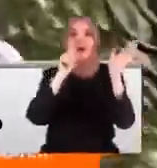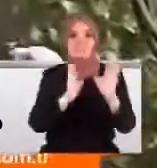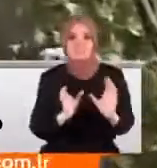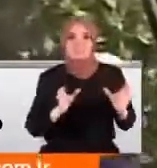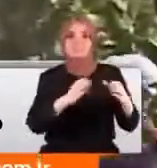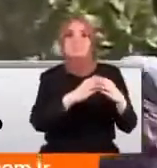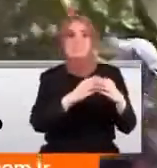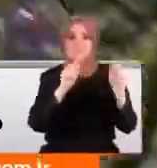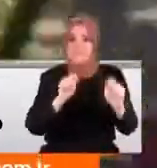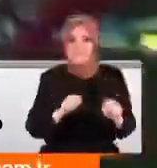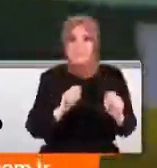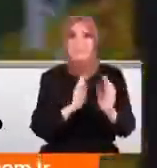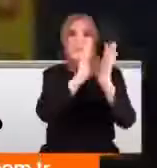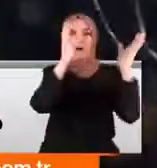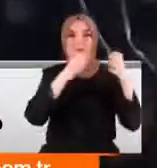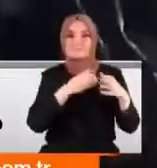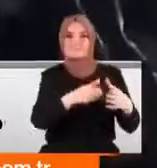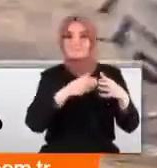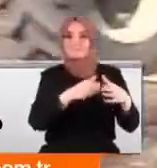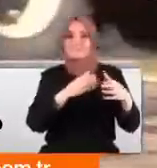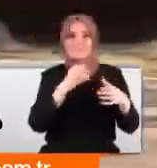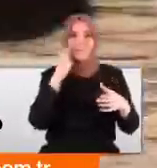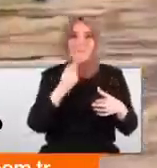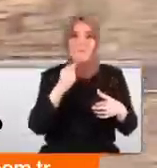sallayarak o zeytinlerin yere dökülmesini sağlıyor.